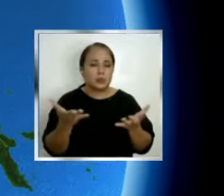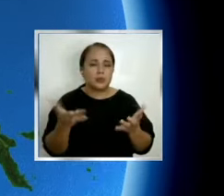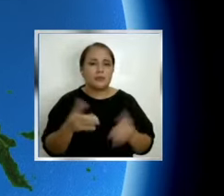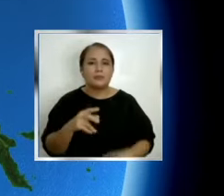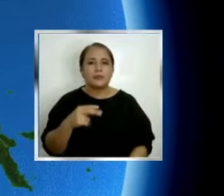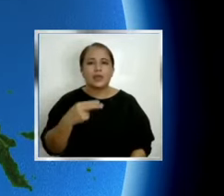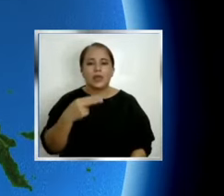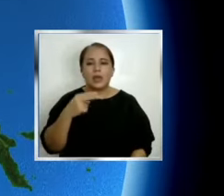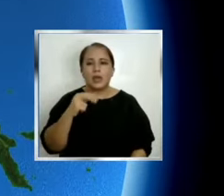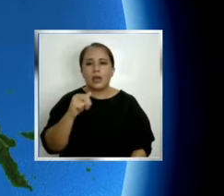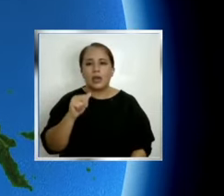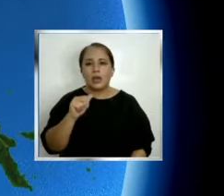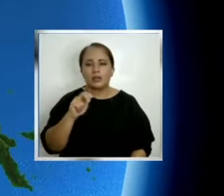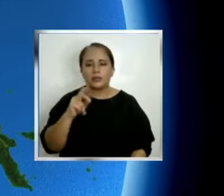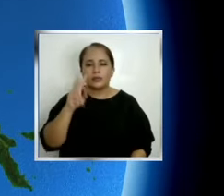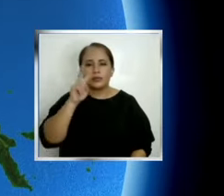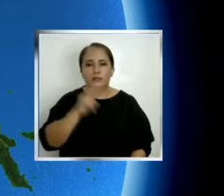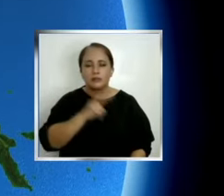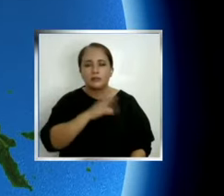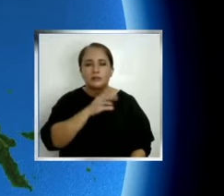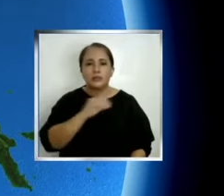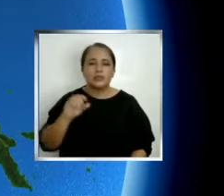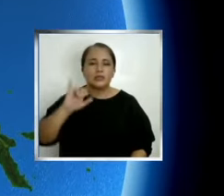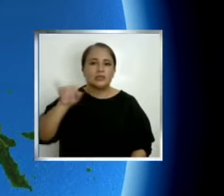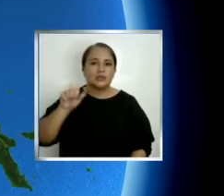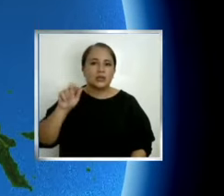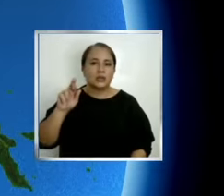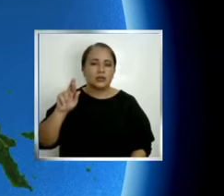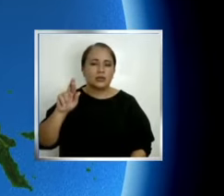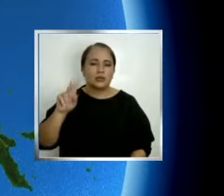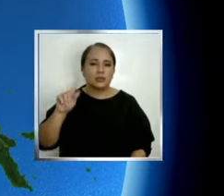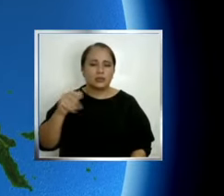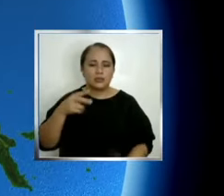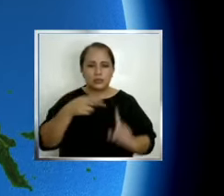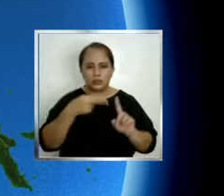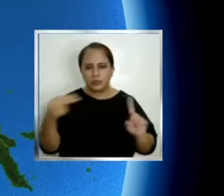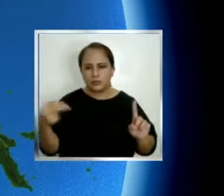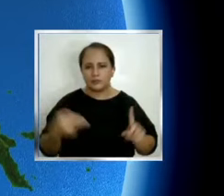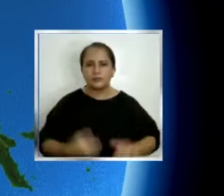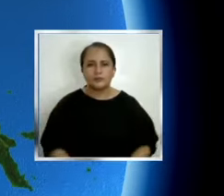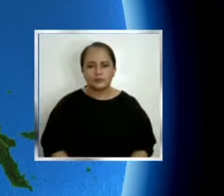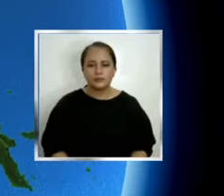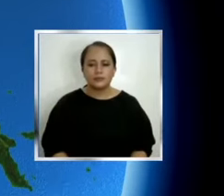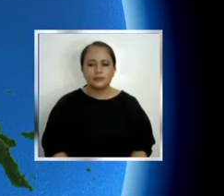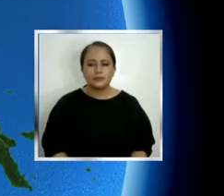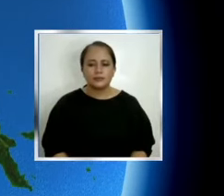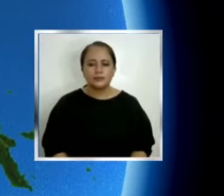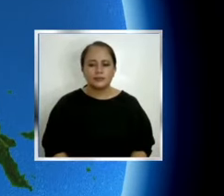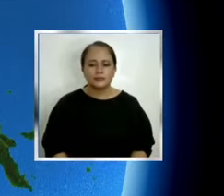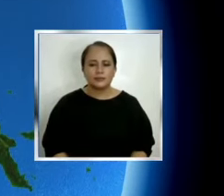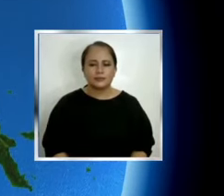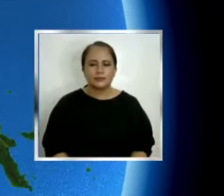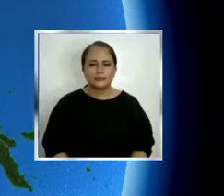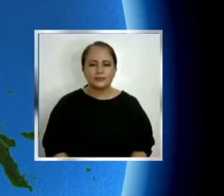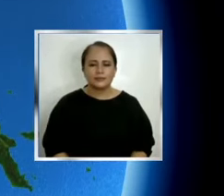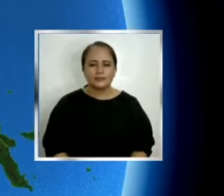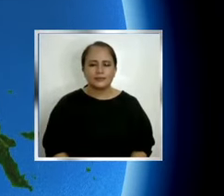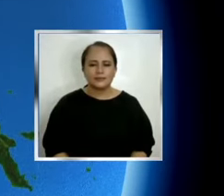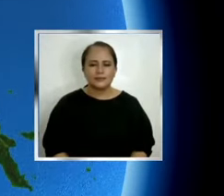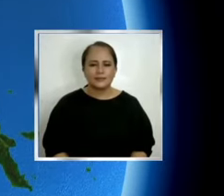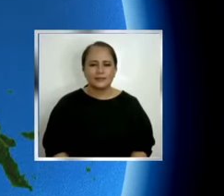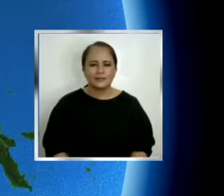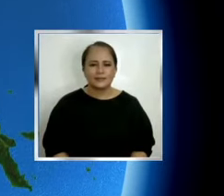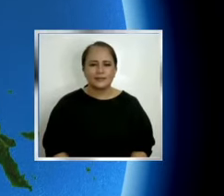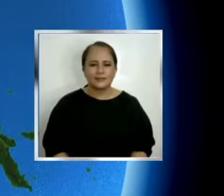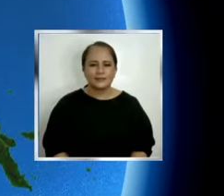at Jakarta, Indonesia. Yan ang latest mula sa GMA Integrated News Weather Center. Maasahan anuman